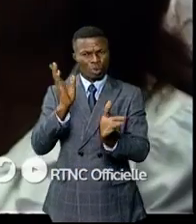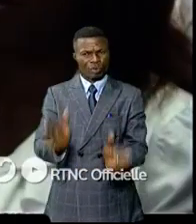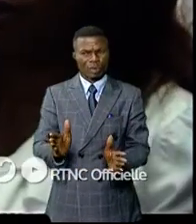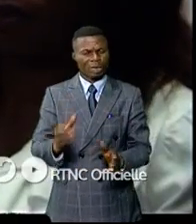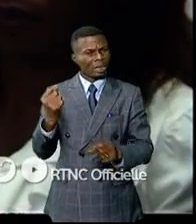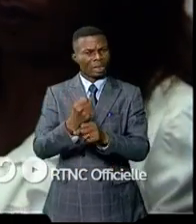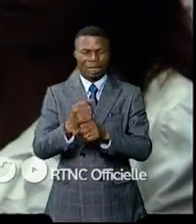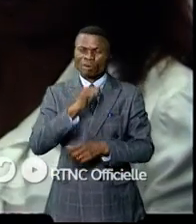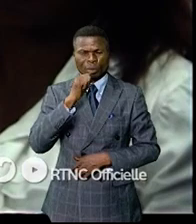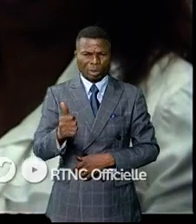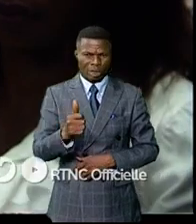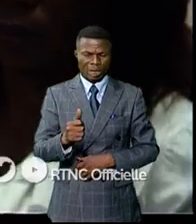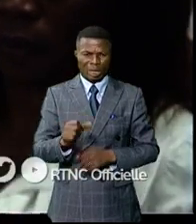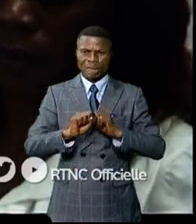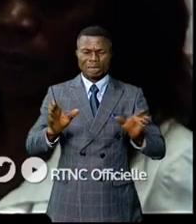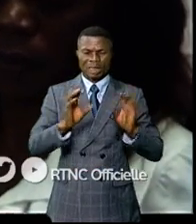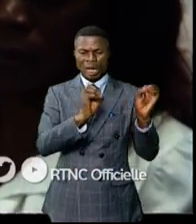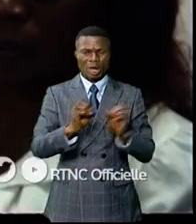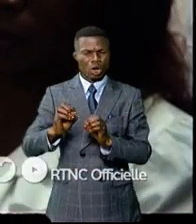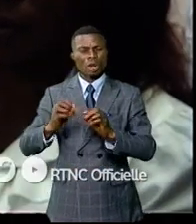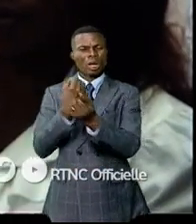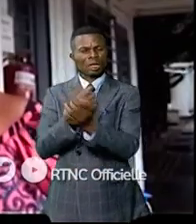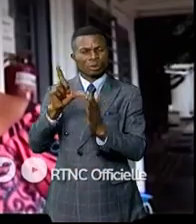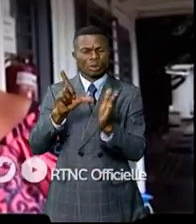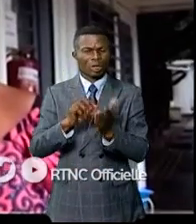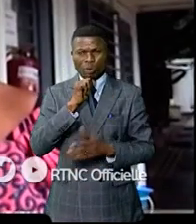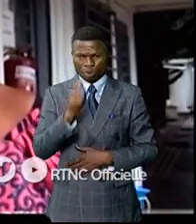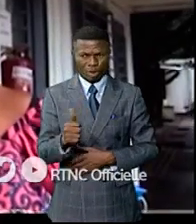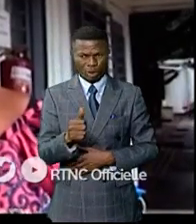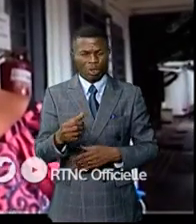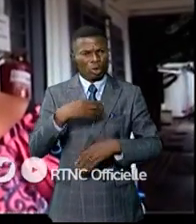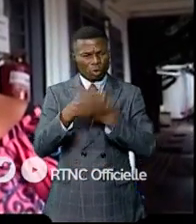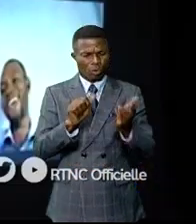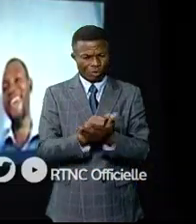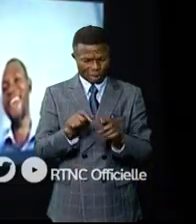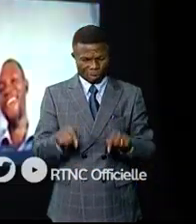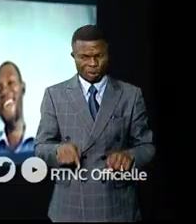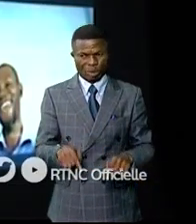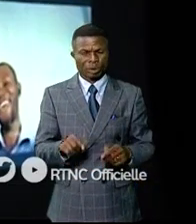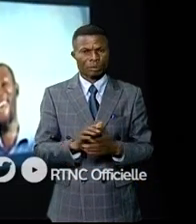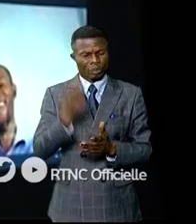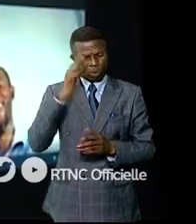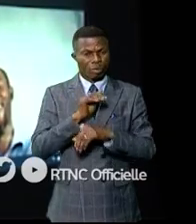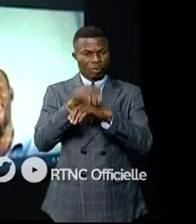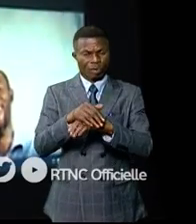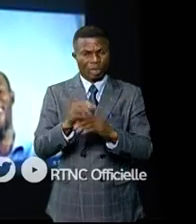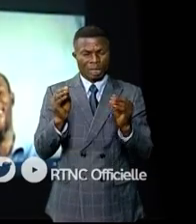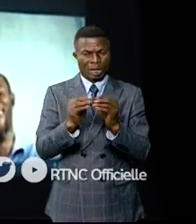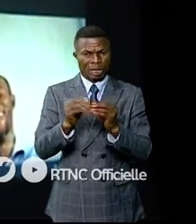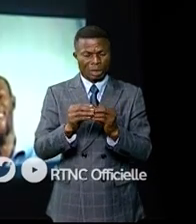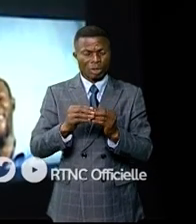pas fonctionner sans ses organes, sans respect des normes. Et c'est ce que nous venions de faire. On participait à cet échange